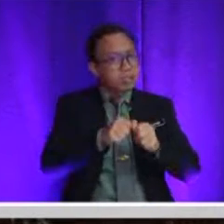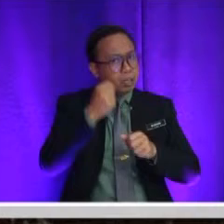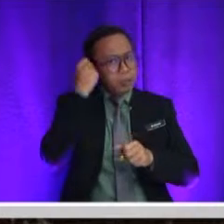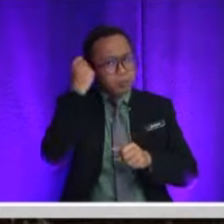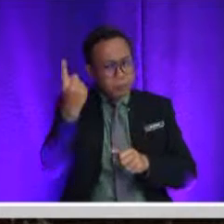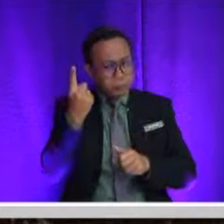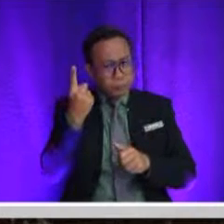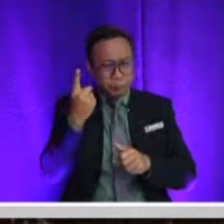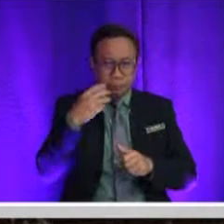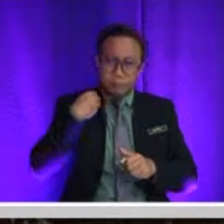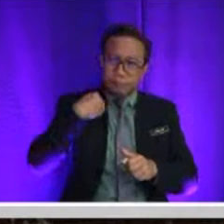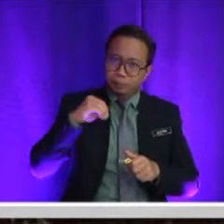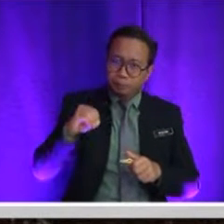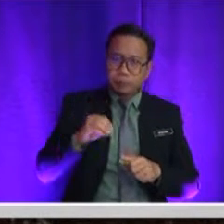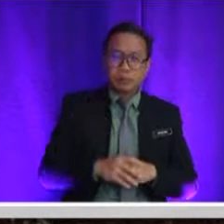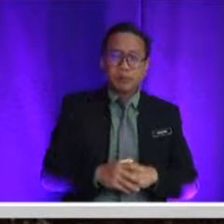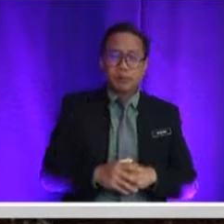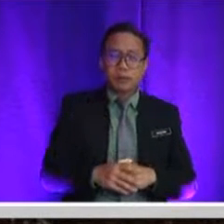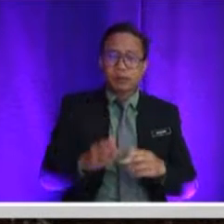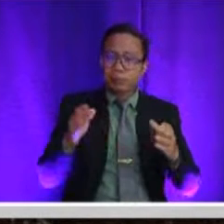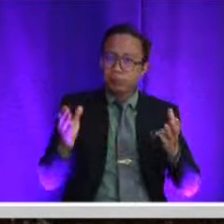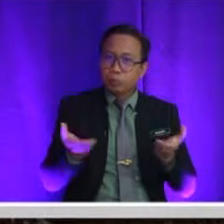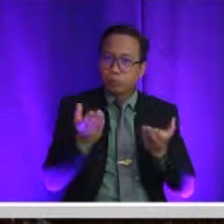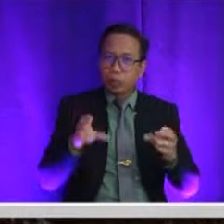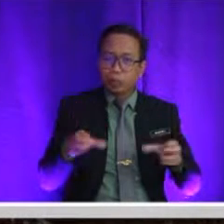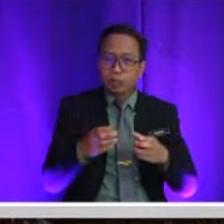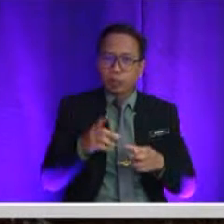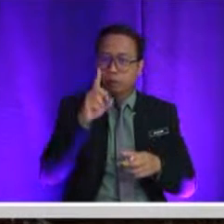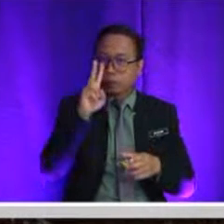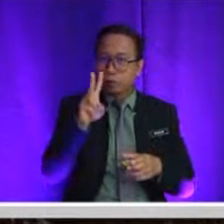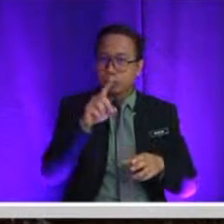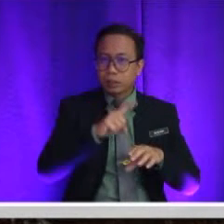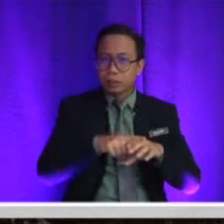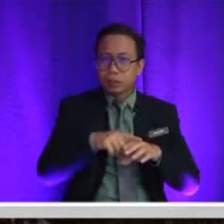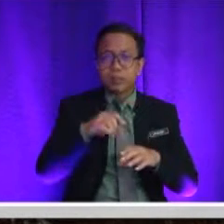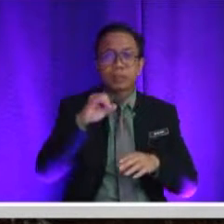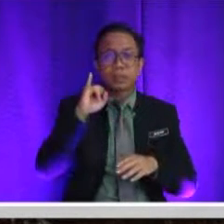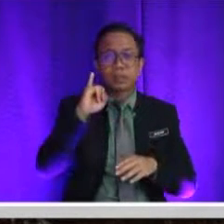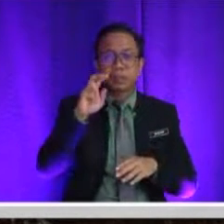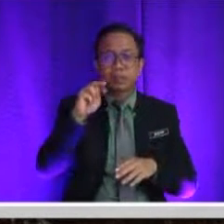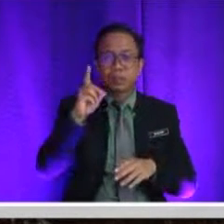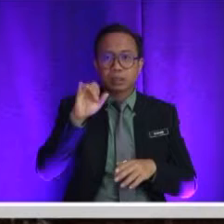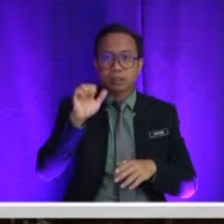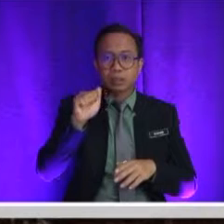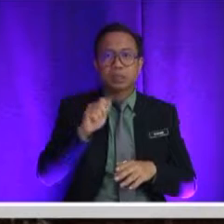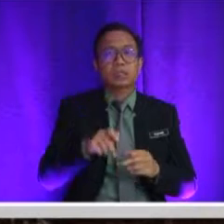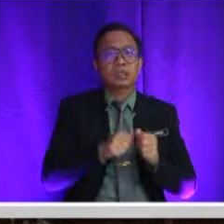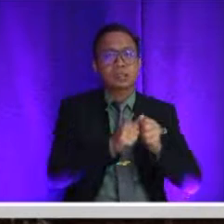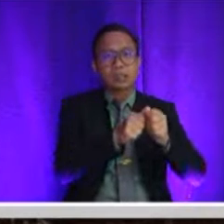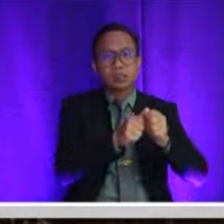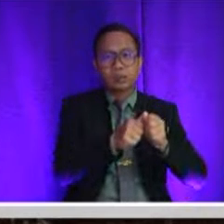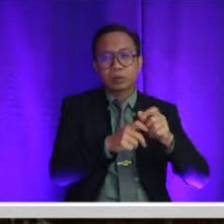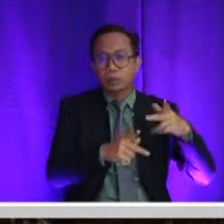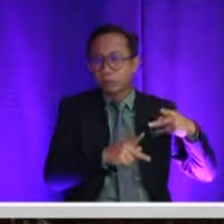yaitu gerakan feminis antarbank setelah menganjurkan dua persidangan di calcutta India dan pengikut komunis di